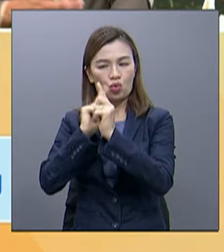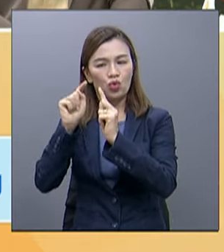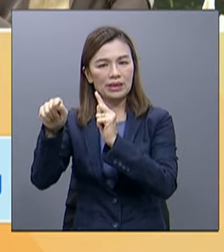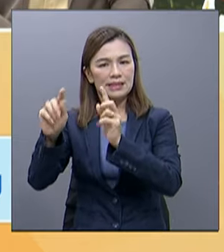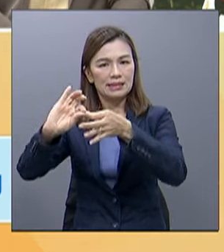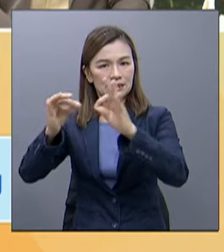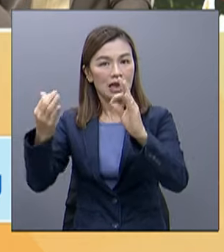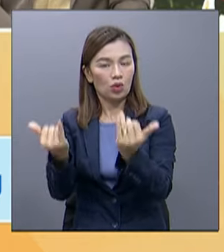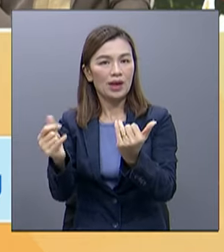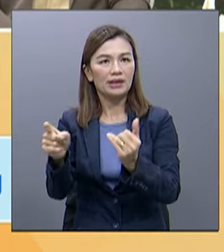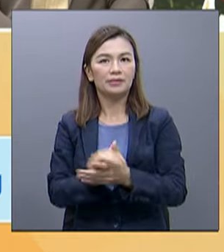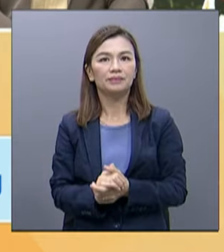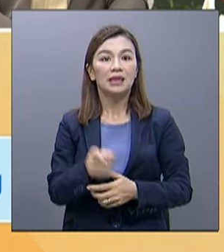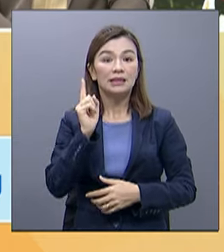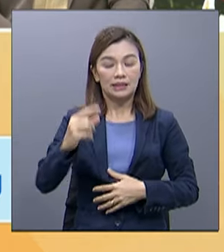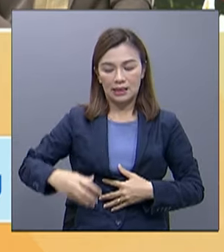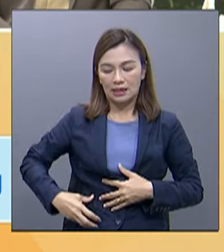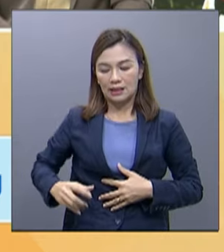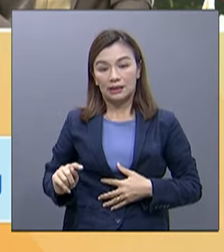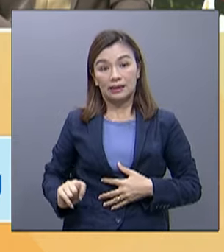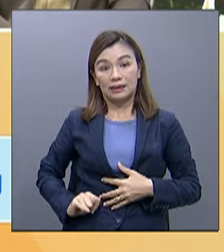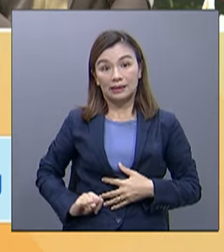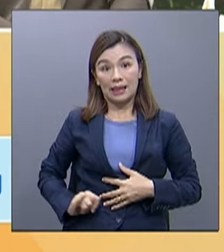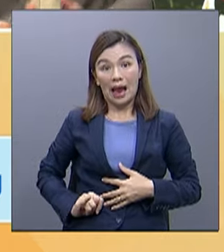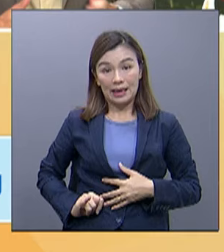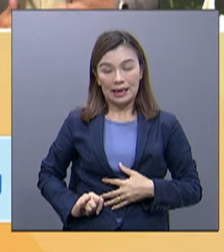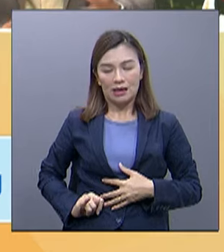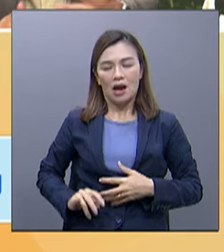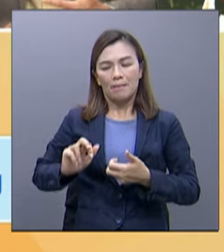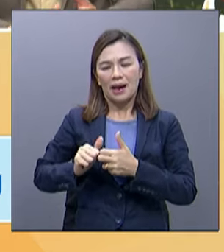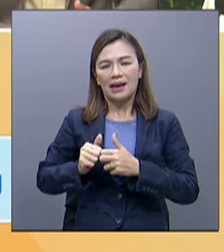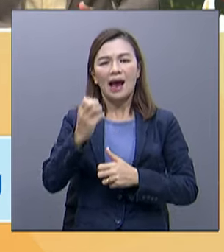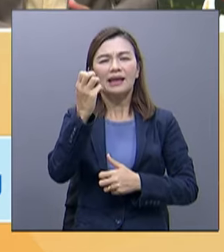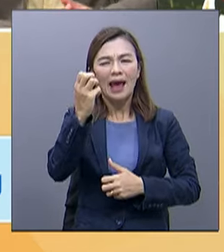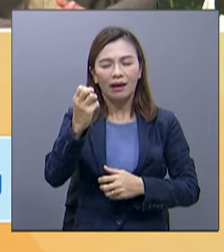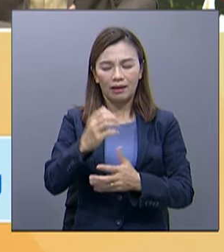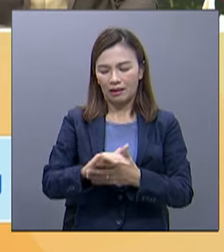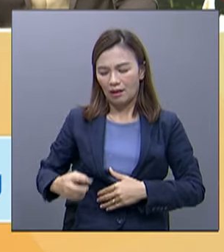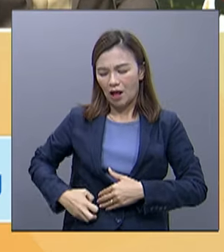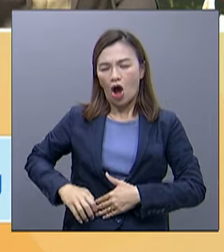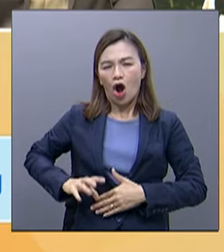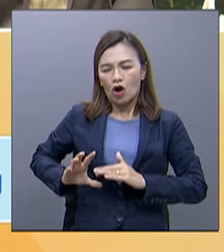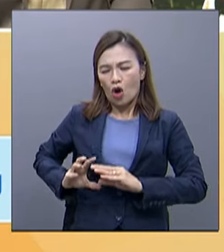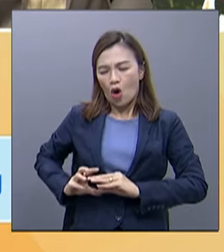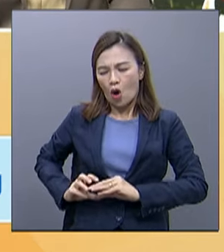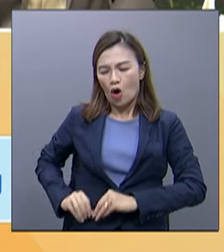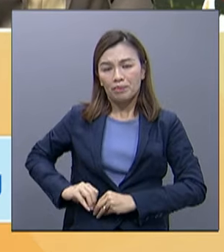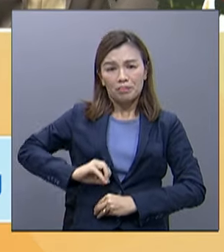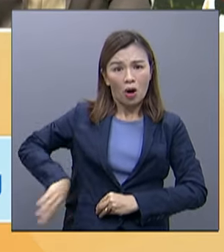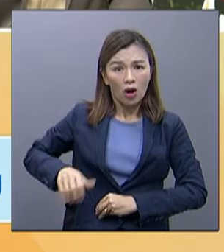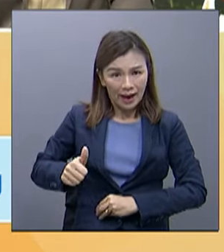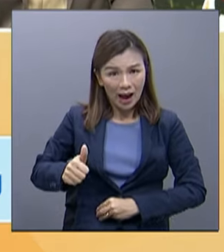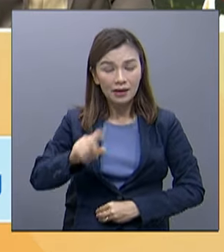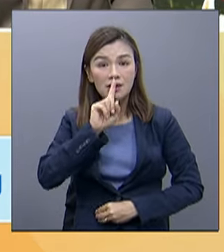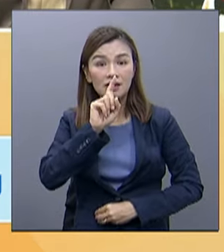ผู้ใช้หลังผ่าตัดนิ่วในไตที่เขาเคลมว่าช่วยลดยูเรียในเลือดได้ขจัดสารพิษผลิตภัณฑ์อะไรที่มันทำแบบนี้ได้มันมีอยู่ใน